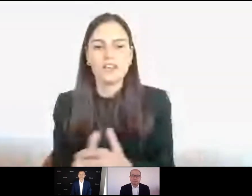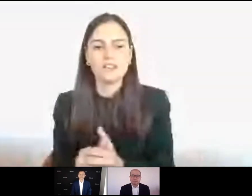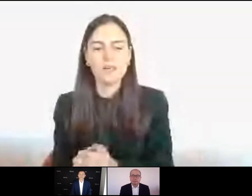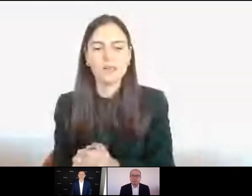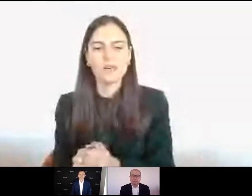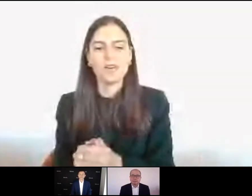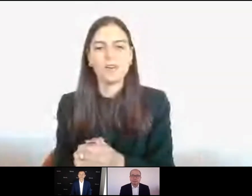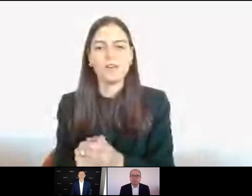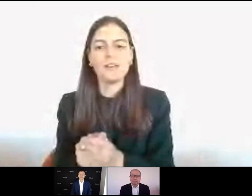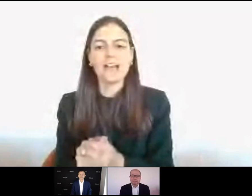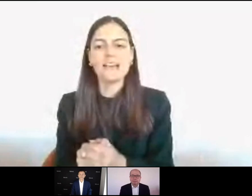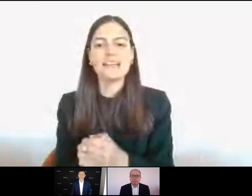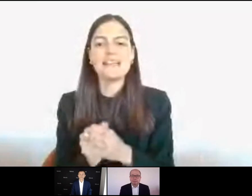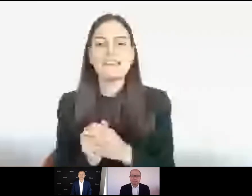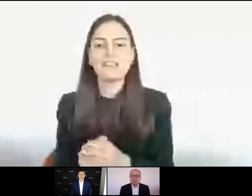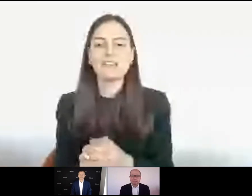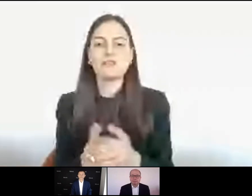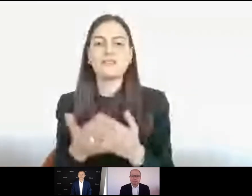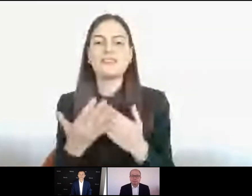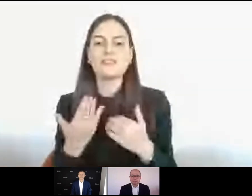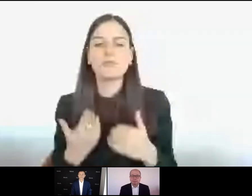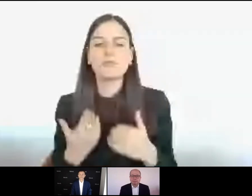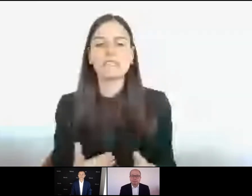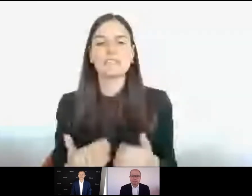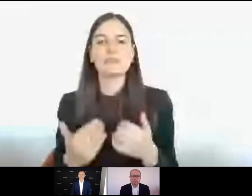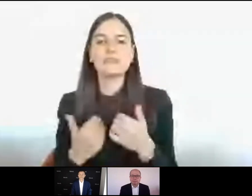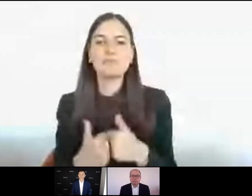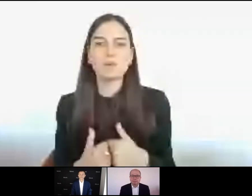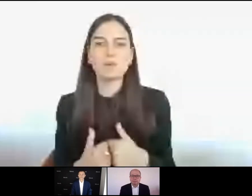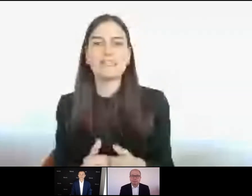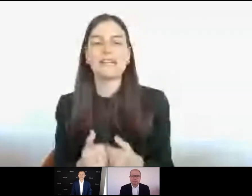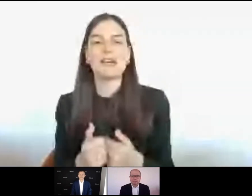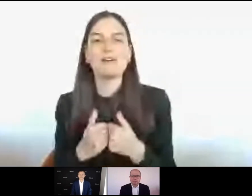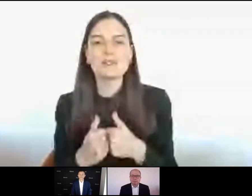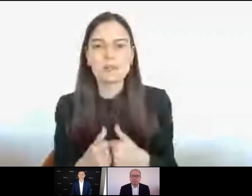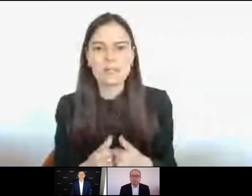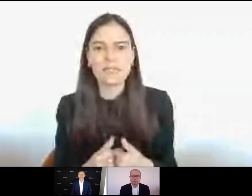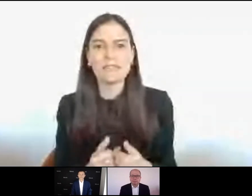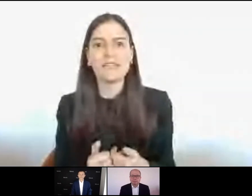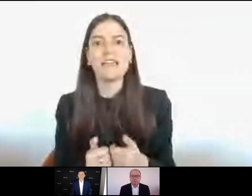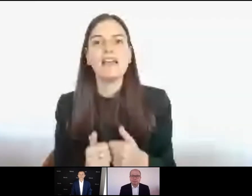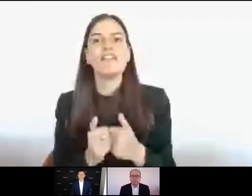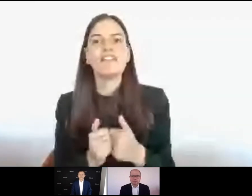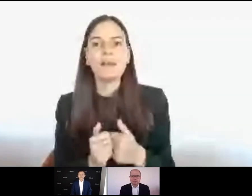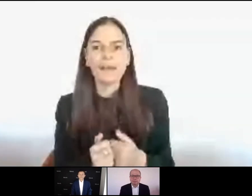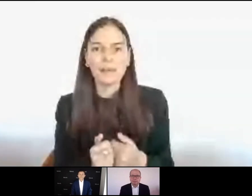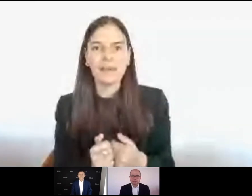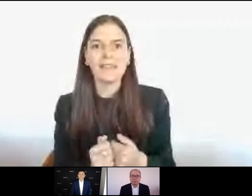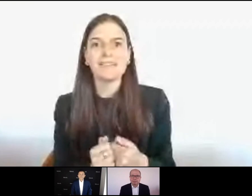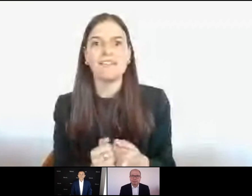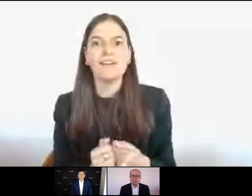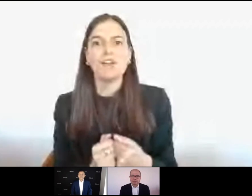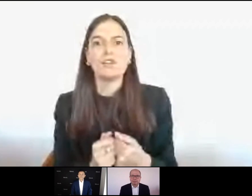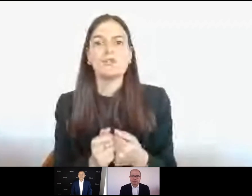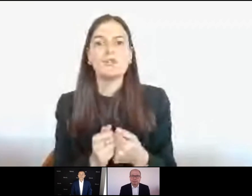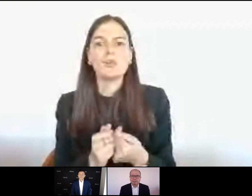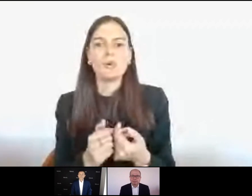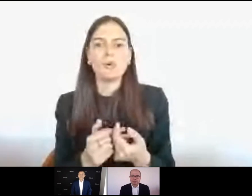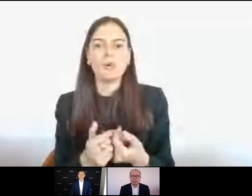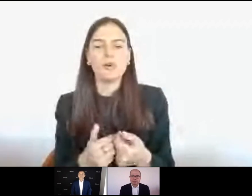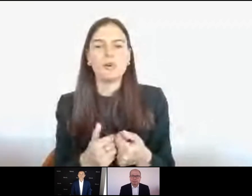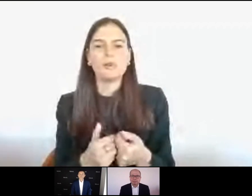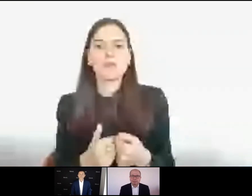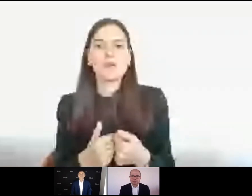enfants. Donc là, l'effet de détenir son immobilier en société va permettre